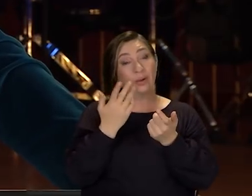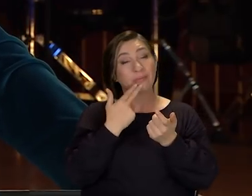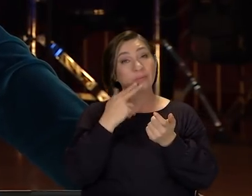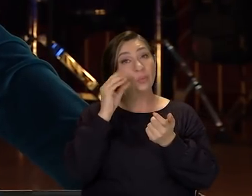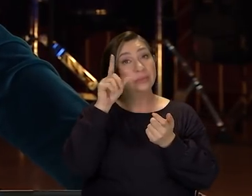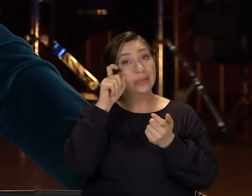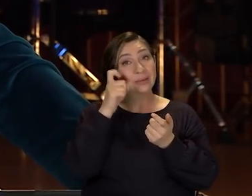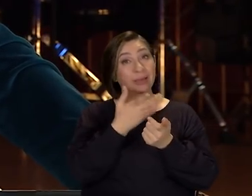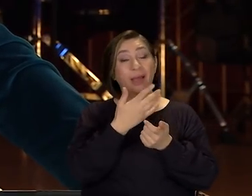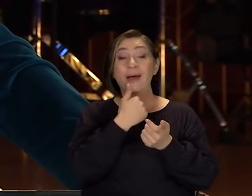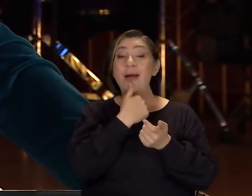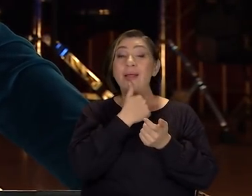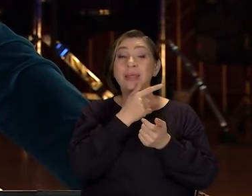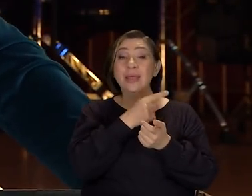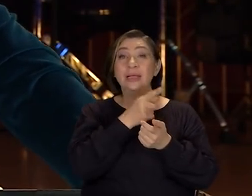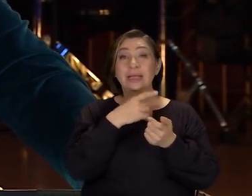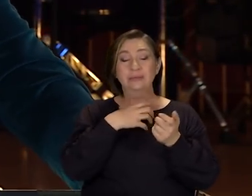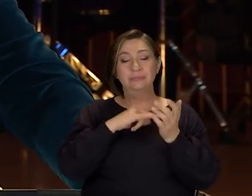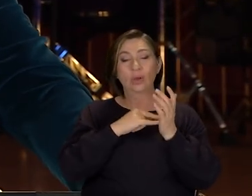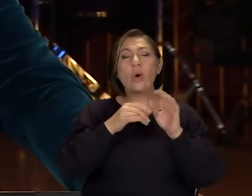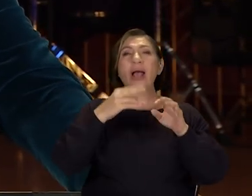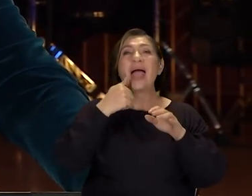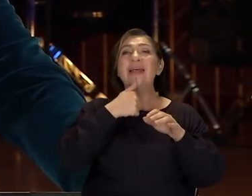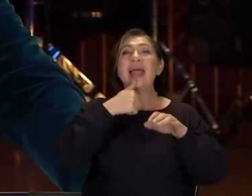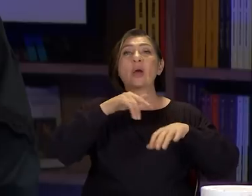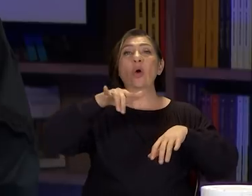Hepsi tamamen bu erkeğin idare ya kukla.